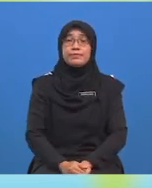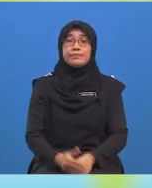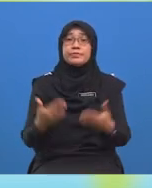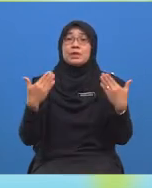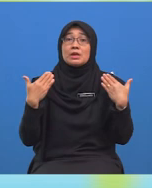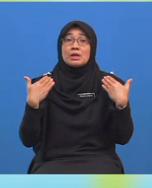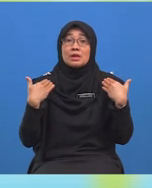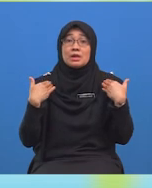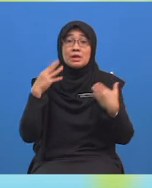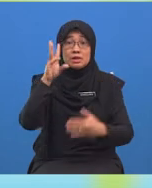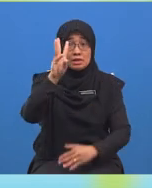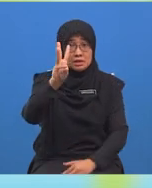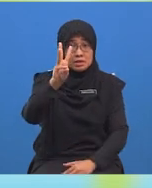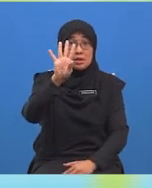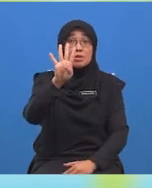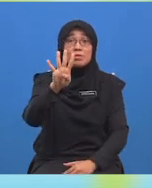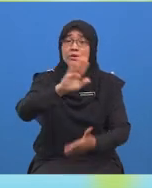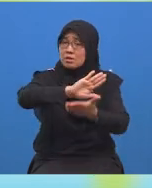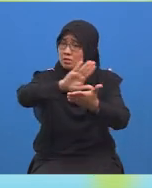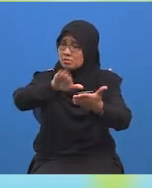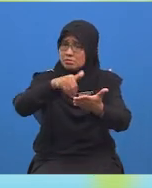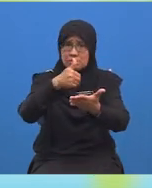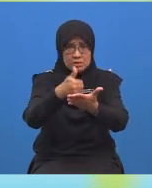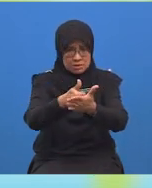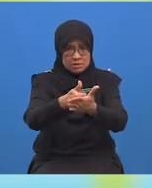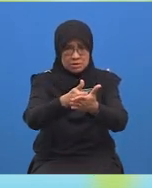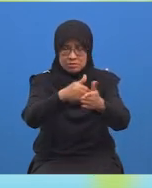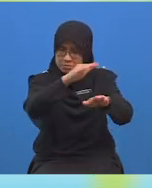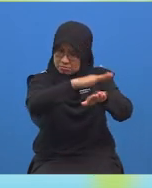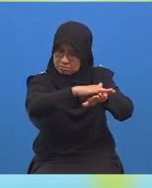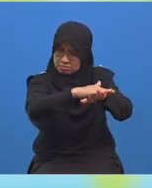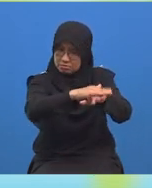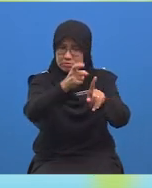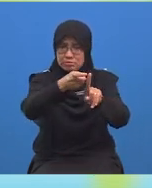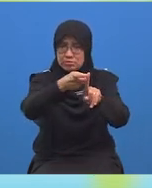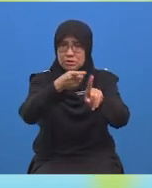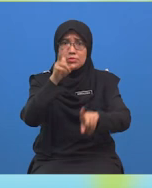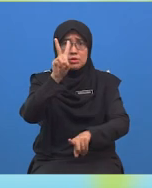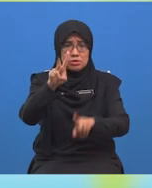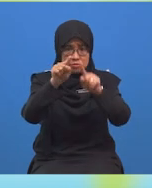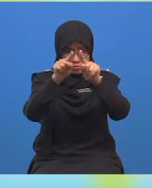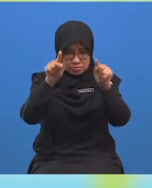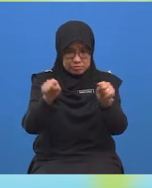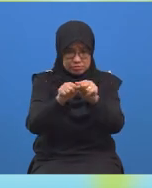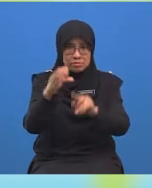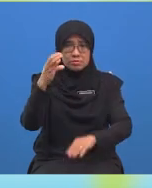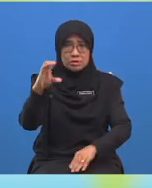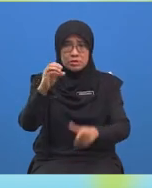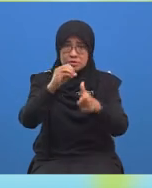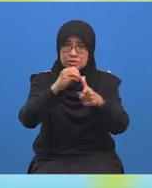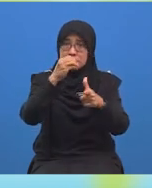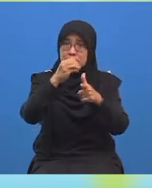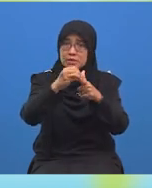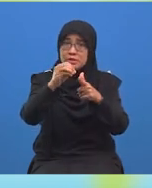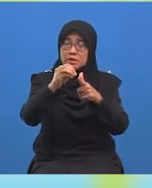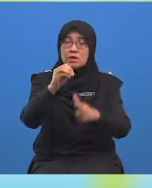Ada 64 petak berlorik yang bertindih daripada 2 petak 100 berikut atau